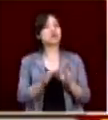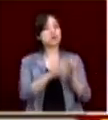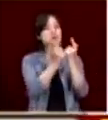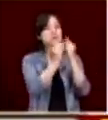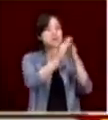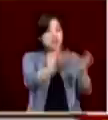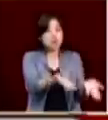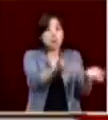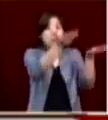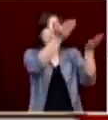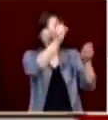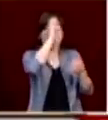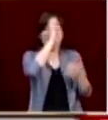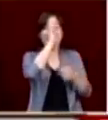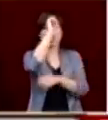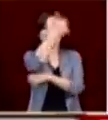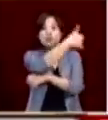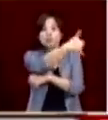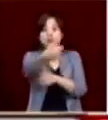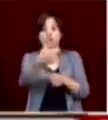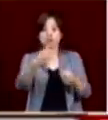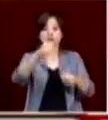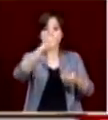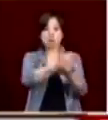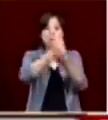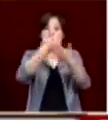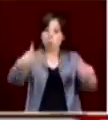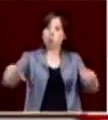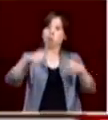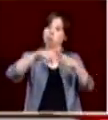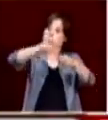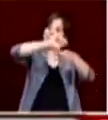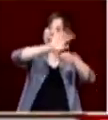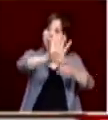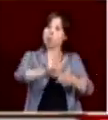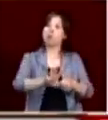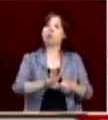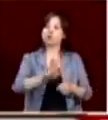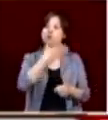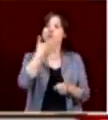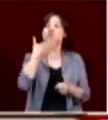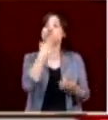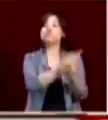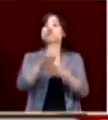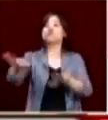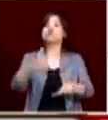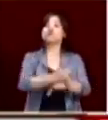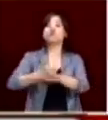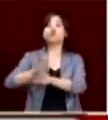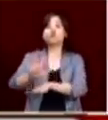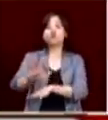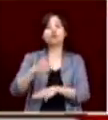压在悬，台北市的议员。嘛，加当选足侪人，即嘛有市议员在做。我相